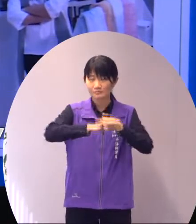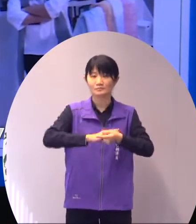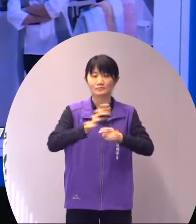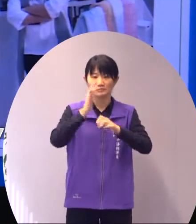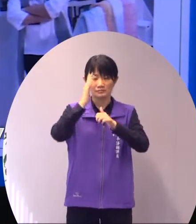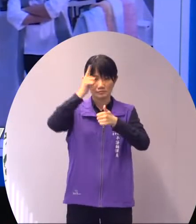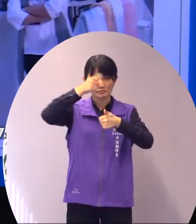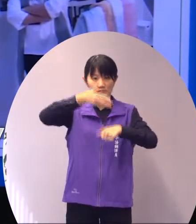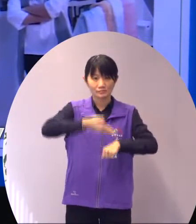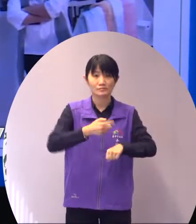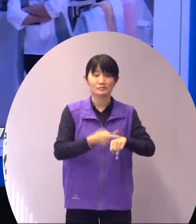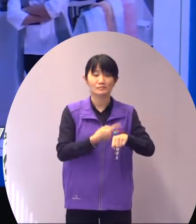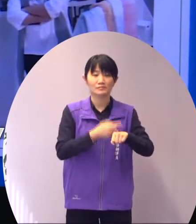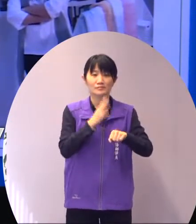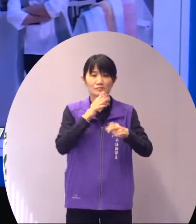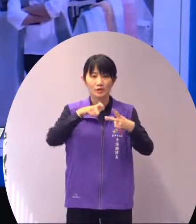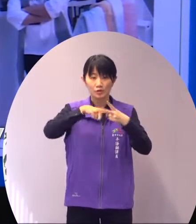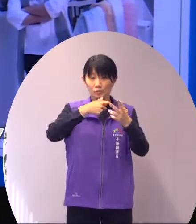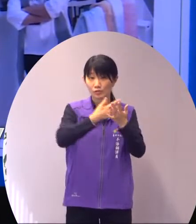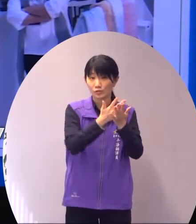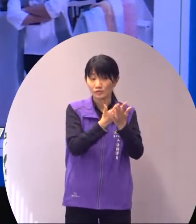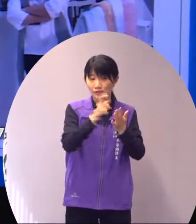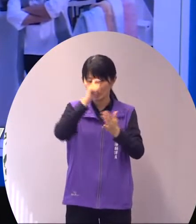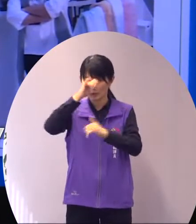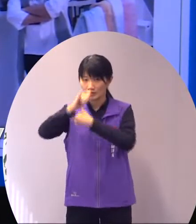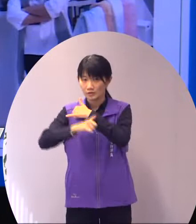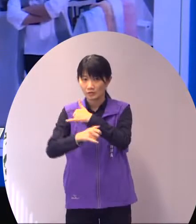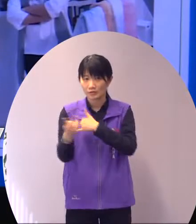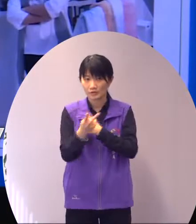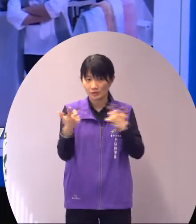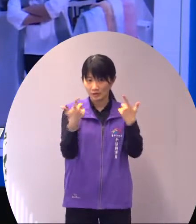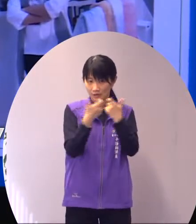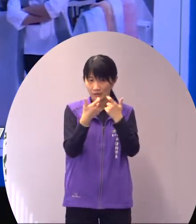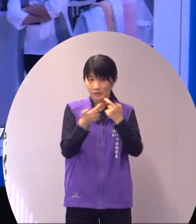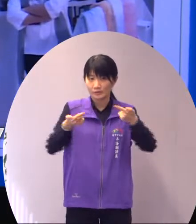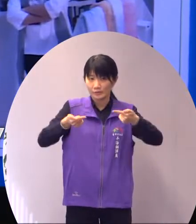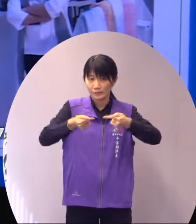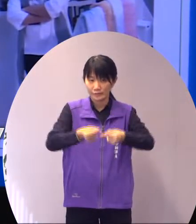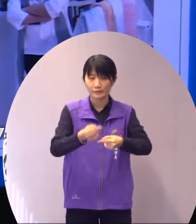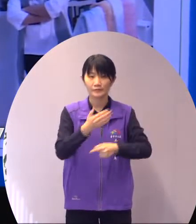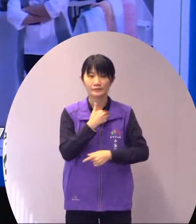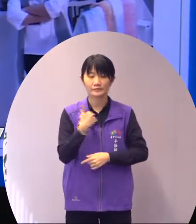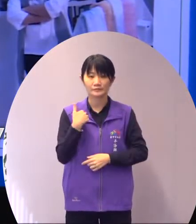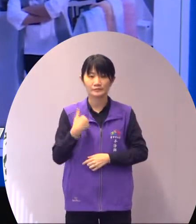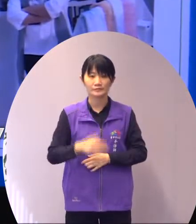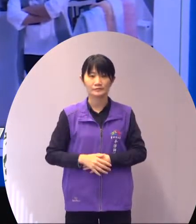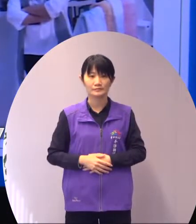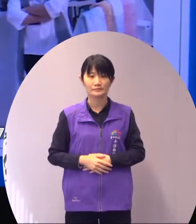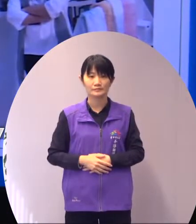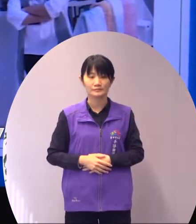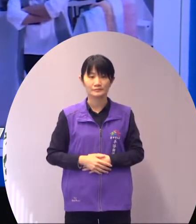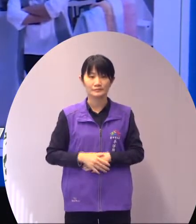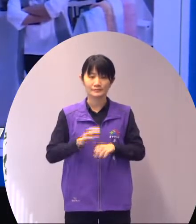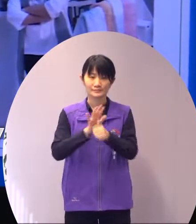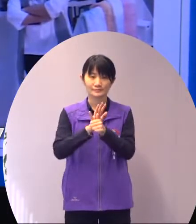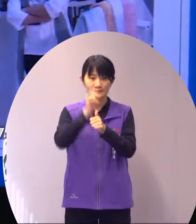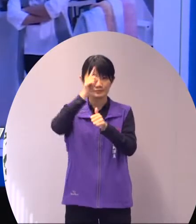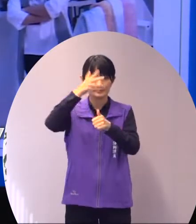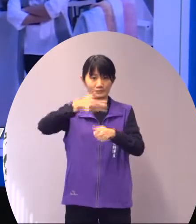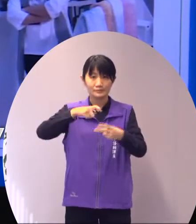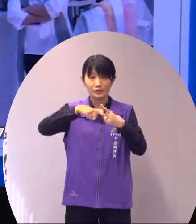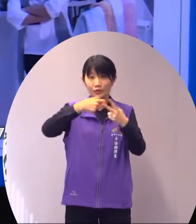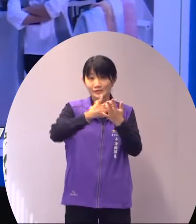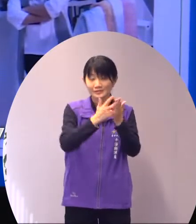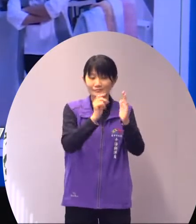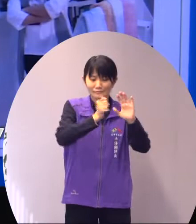存者多以工艺生活化为目标，提高工艺多样性的使用。 让传统工艺巧